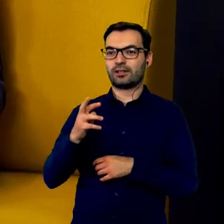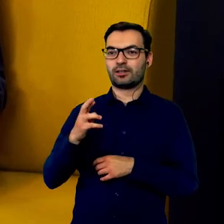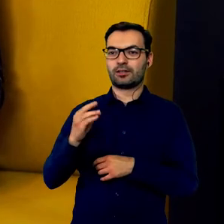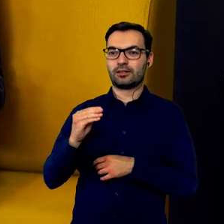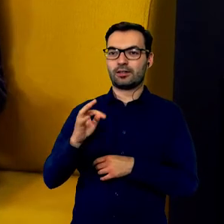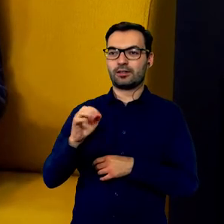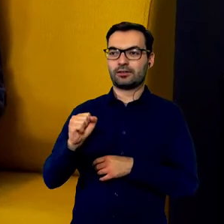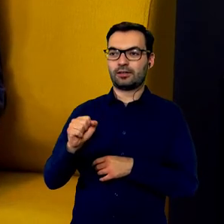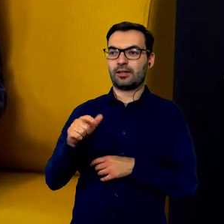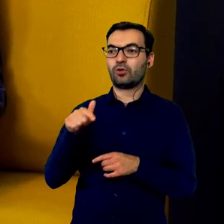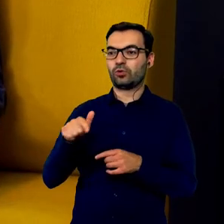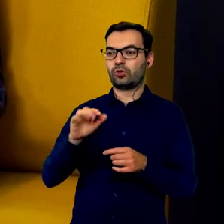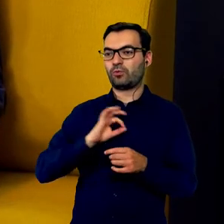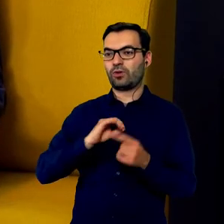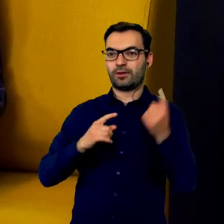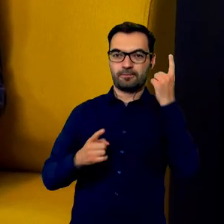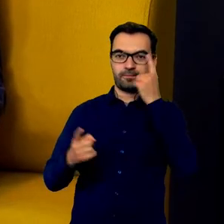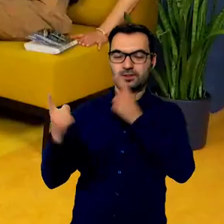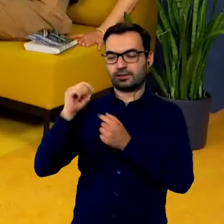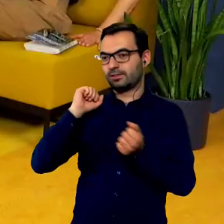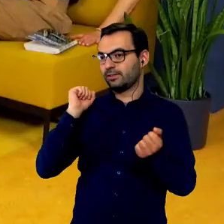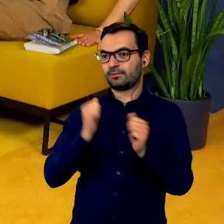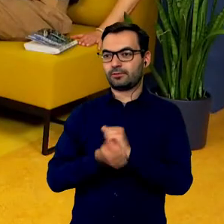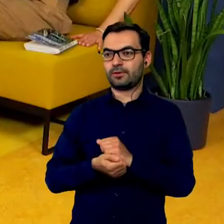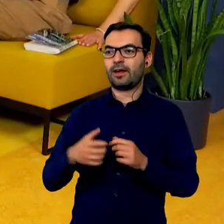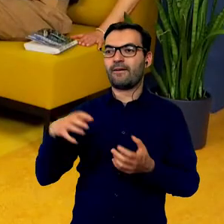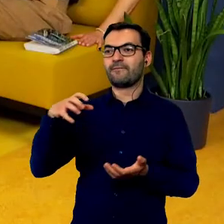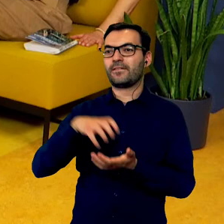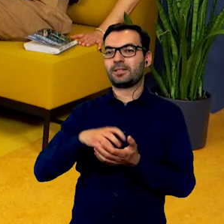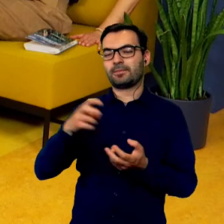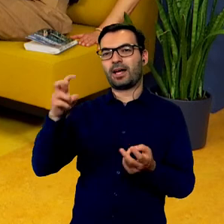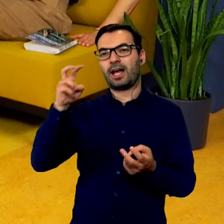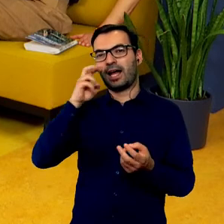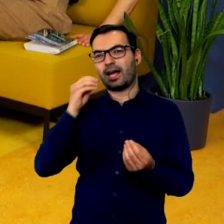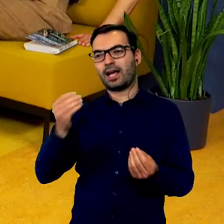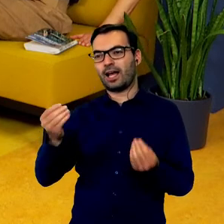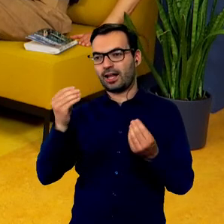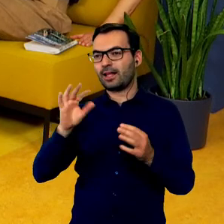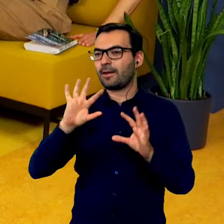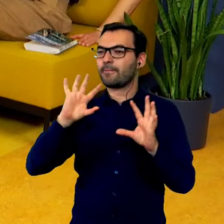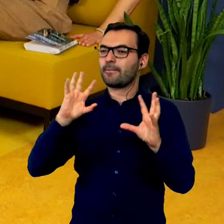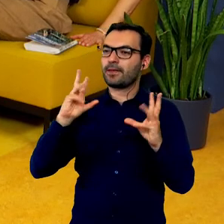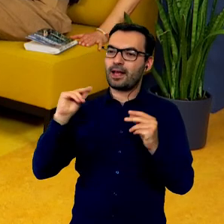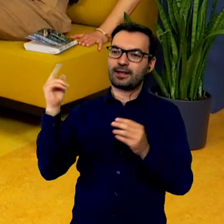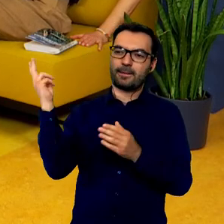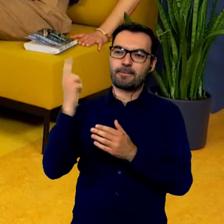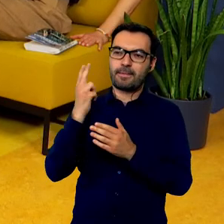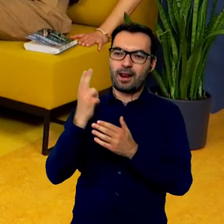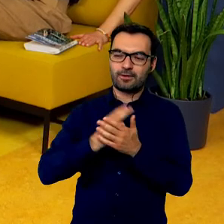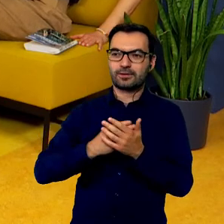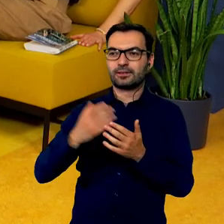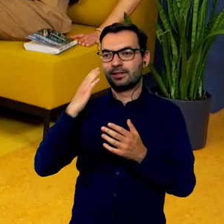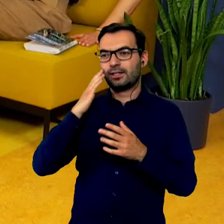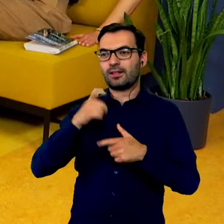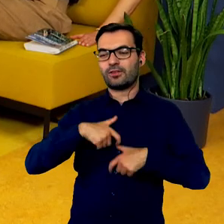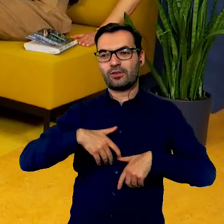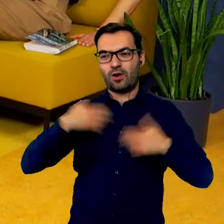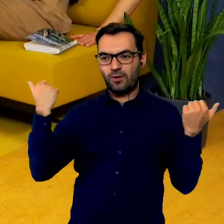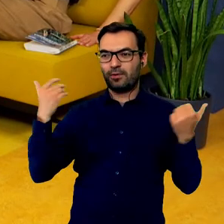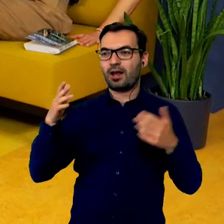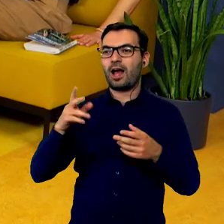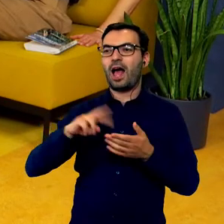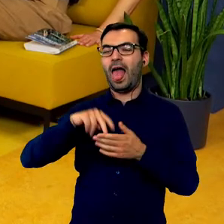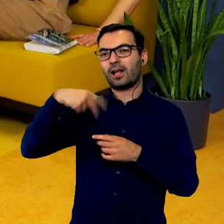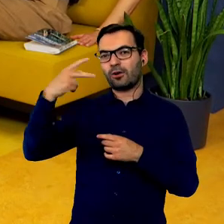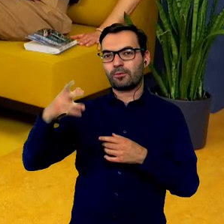to zmieniło mój punkt widzenia z wyspy raju, z tymi pięknymi malowidłami, które znamy, topless,